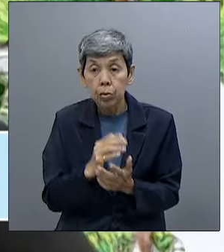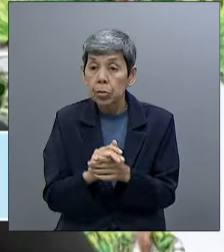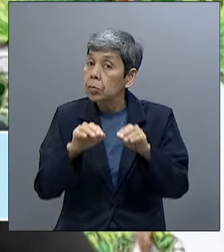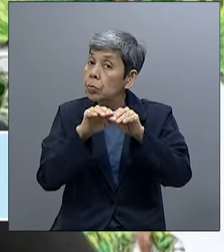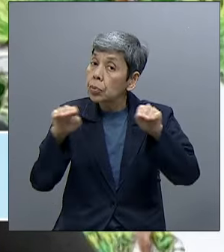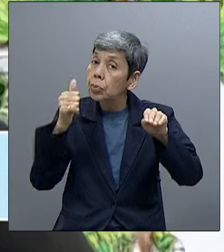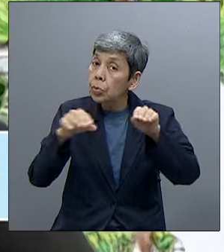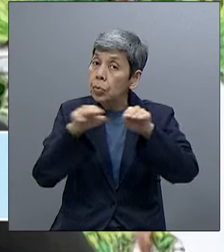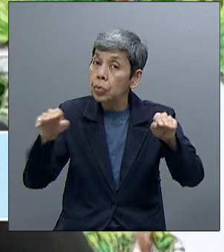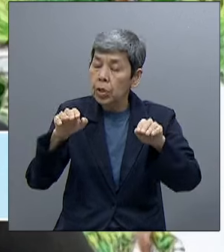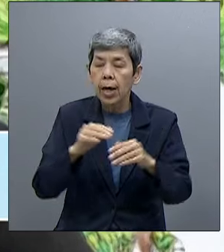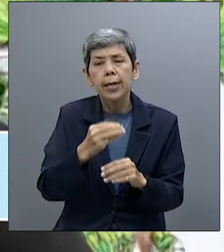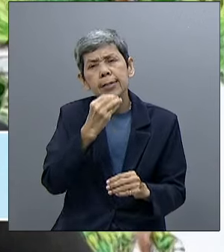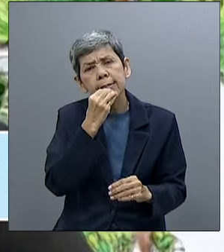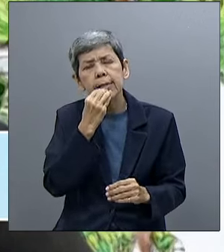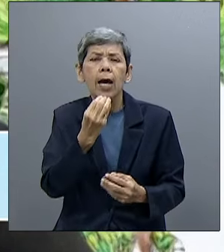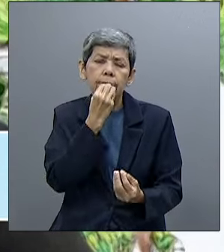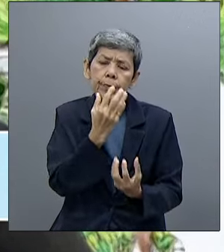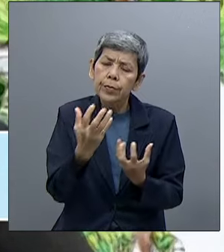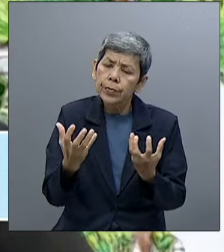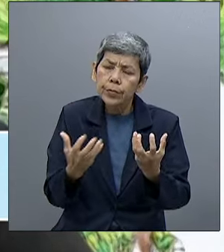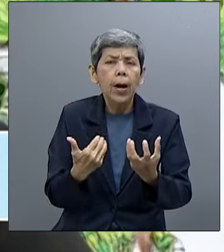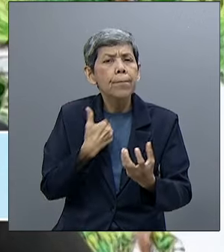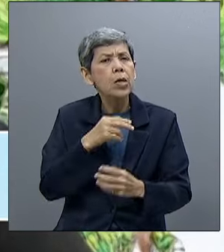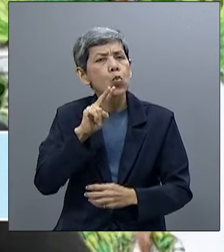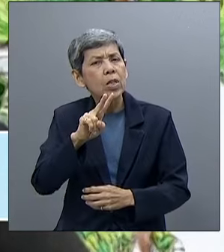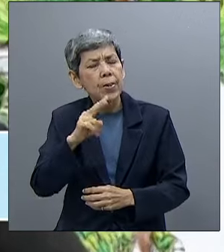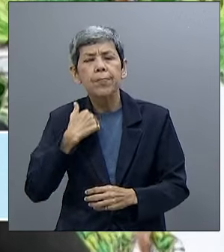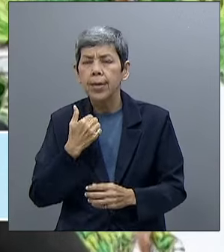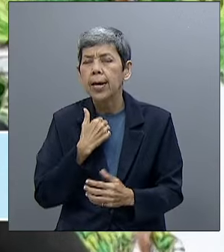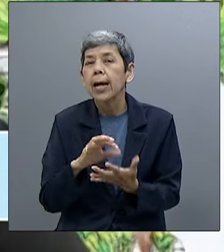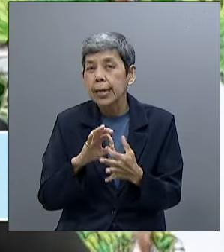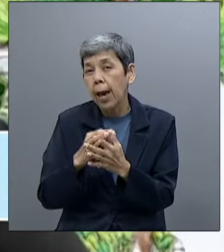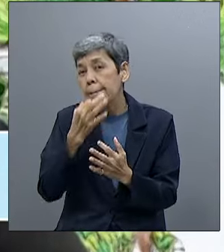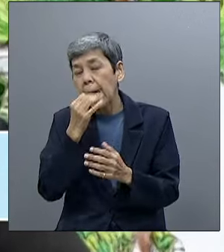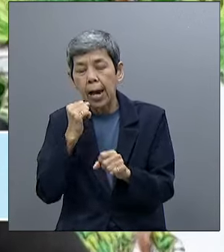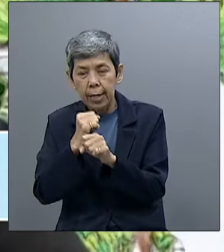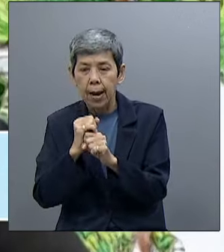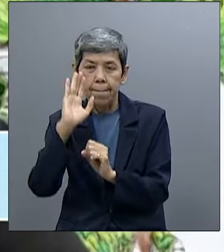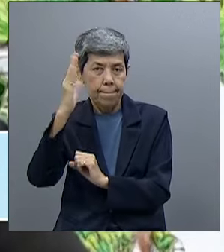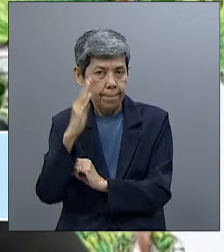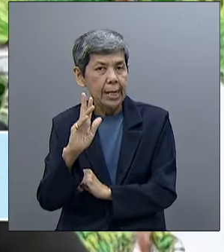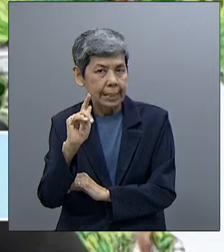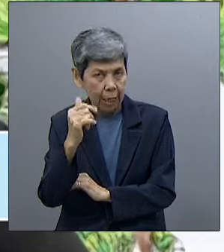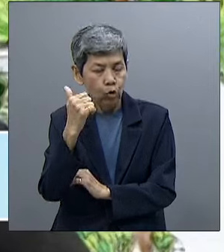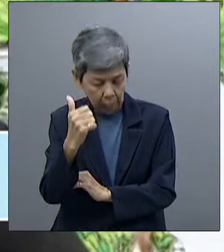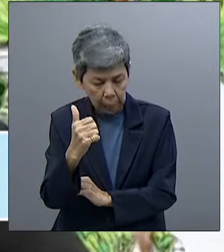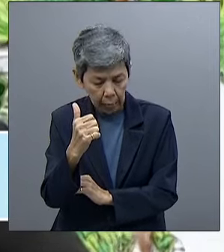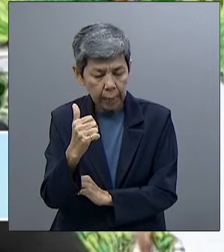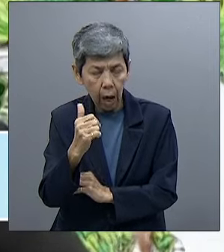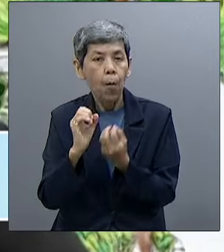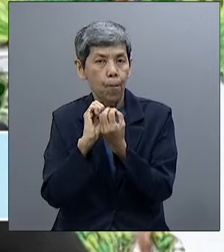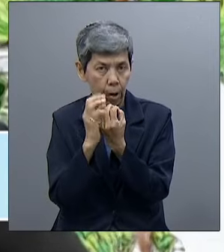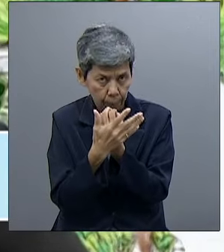โล่งก็อาจจะรับประทานเป็นอาหารเอ่อที่มีวิตามินและเกลือแร่นะคะในกลุ่มที่เป็นผักใบเขียวผลไม้นะคะที่ผลไม้ที่